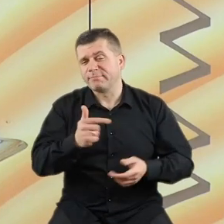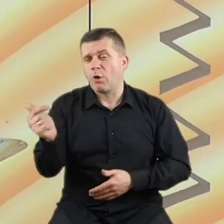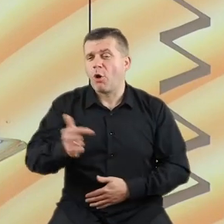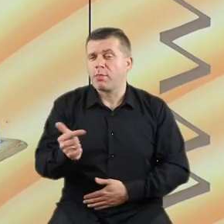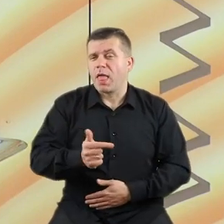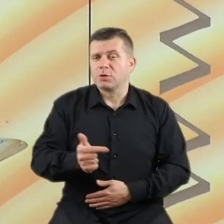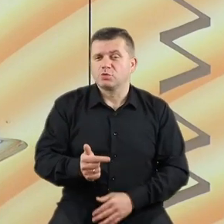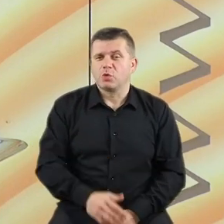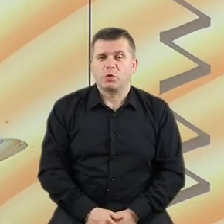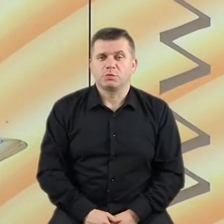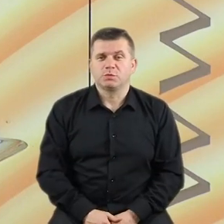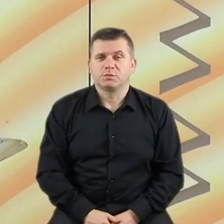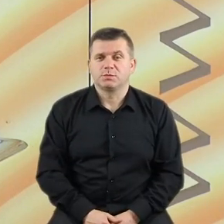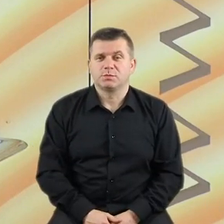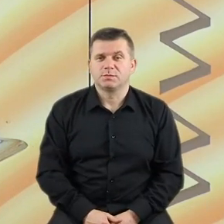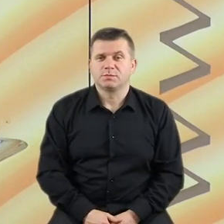konieczność